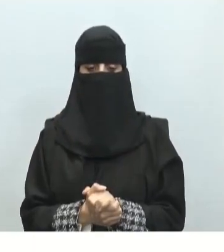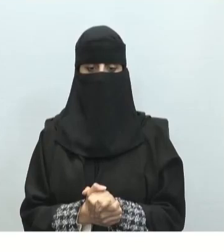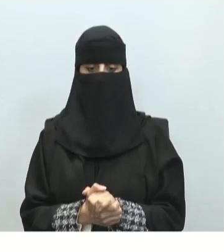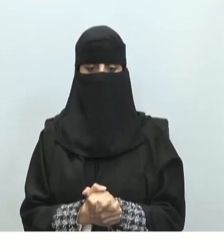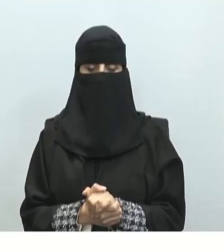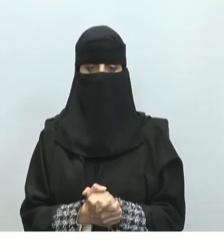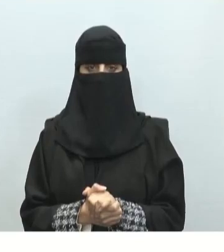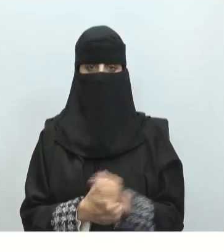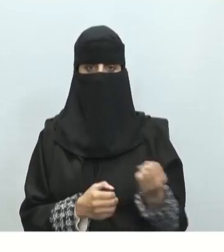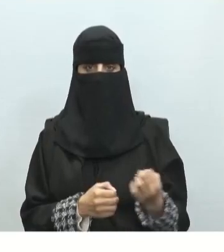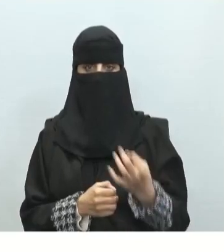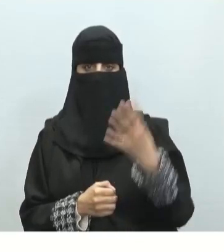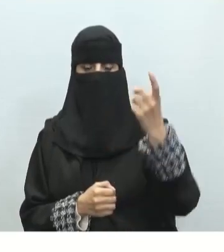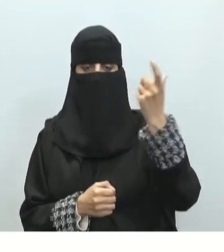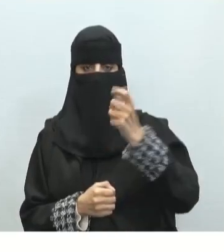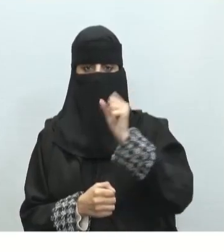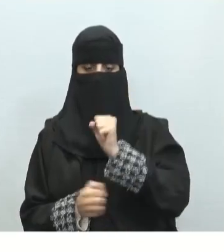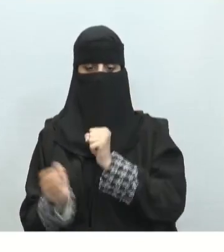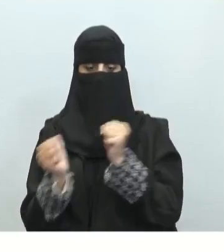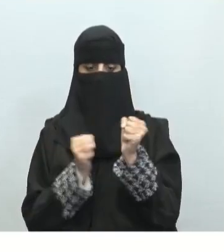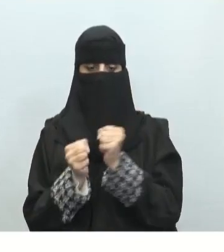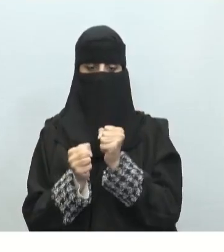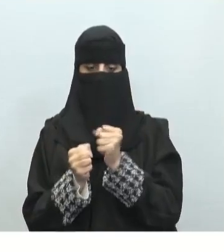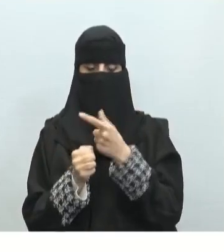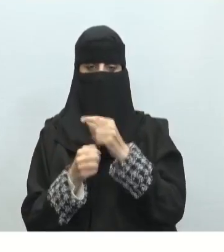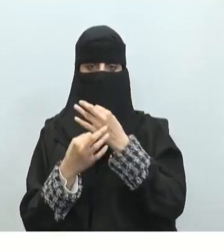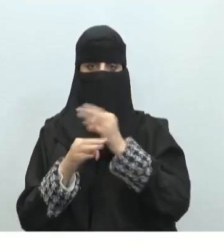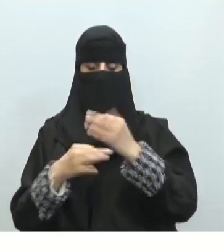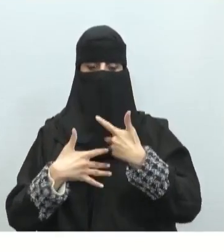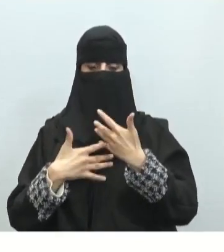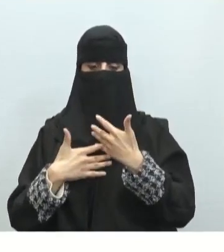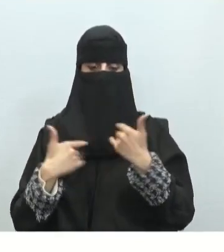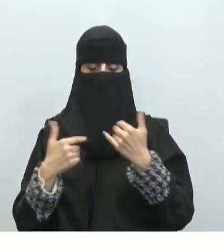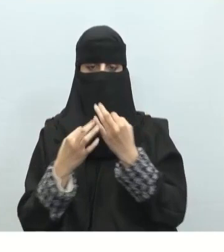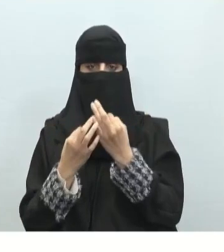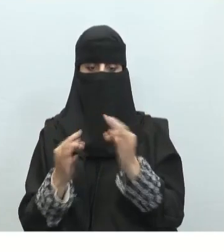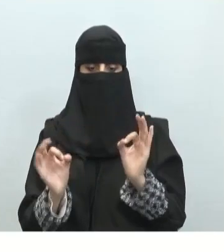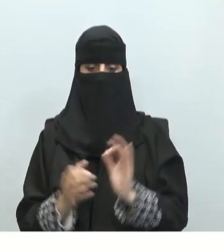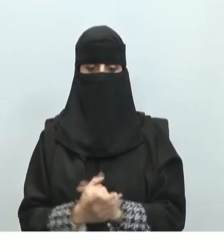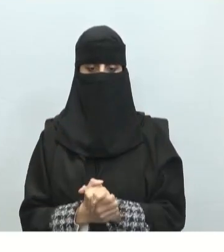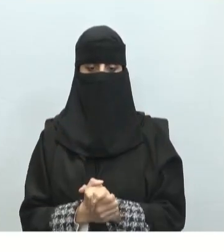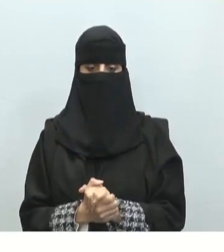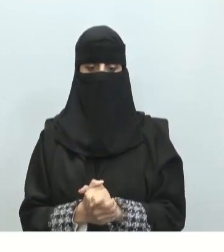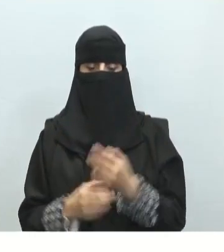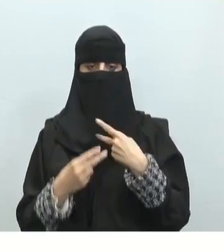جيدا اشرقت شمس العيد فعمت السعاده